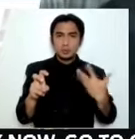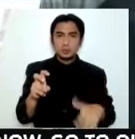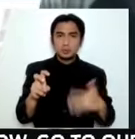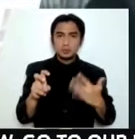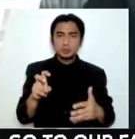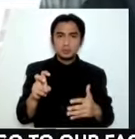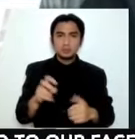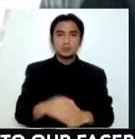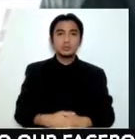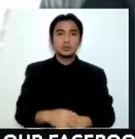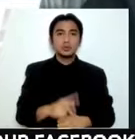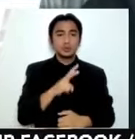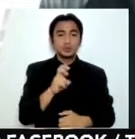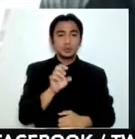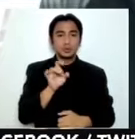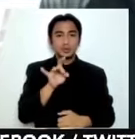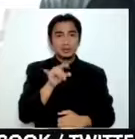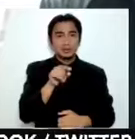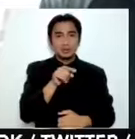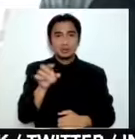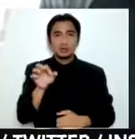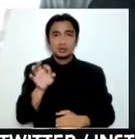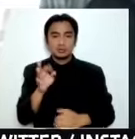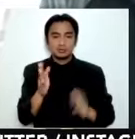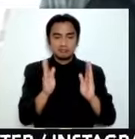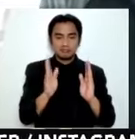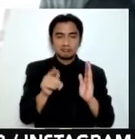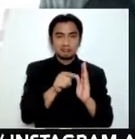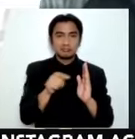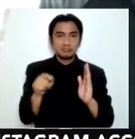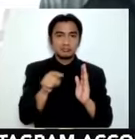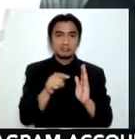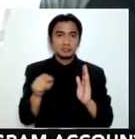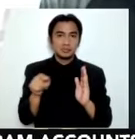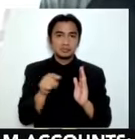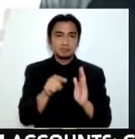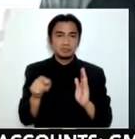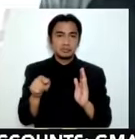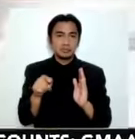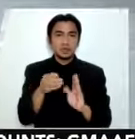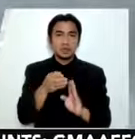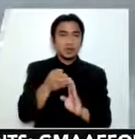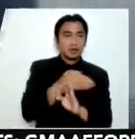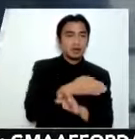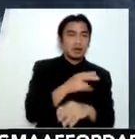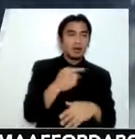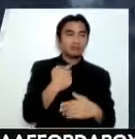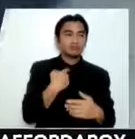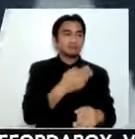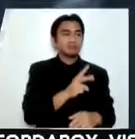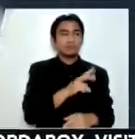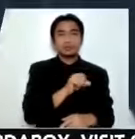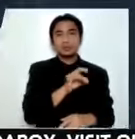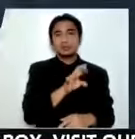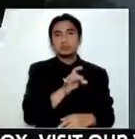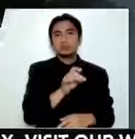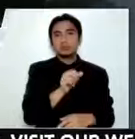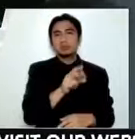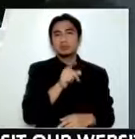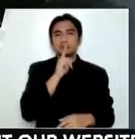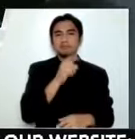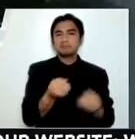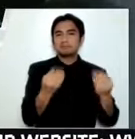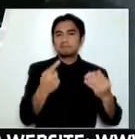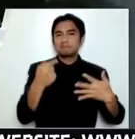2018 and 2019, kinisya 2013, so we surmise marami pa. No? Ayon sa NBI, kabilang daw sa